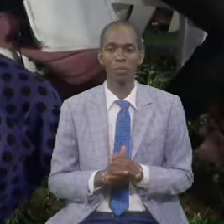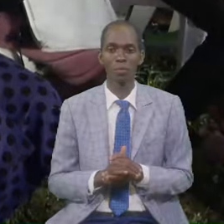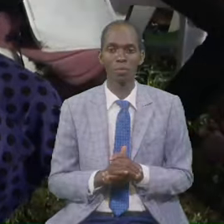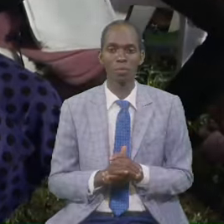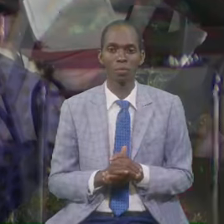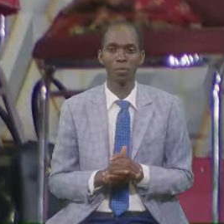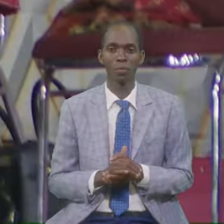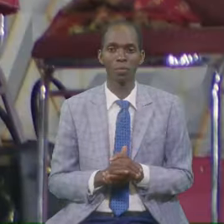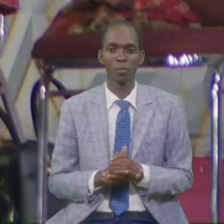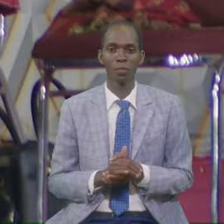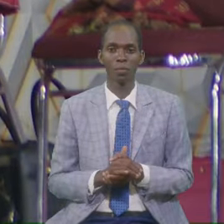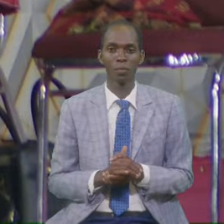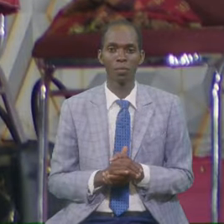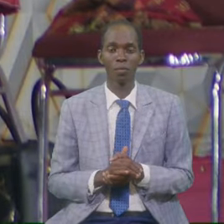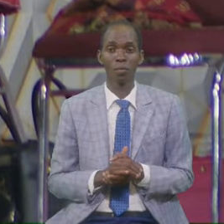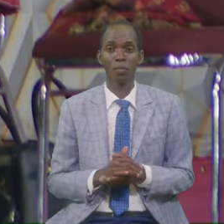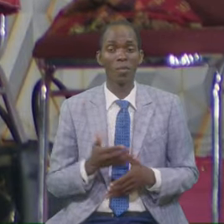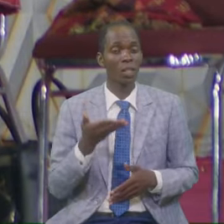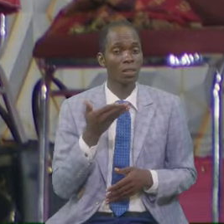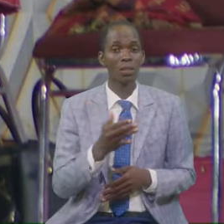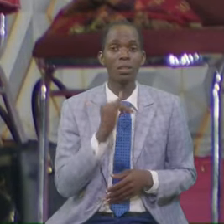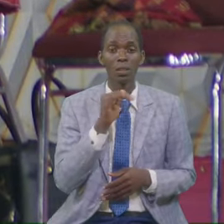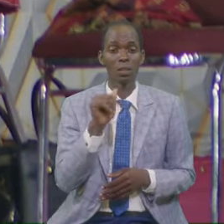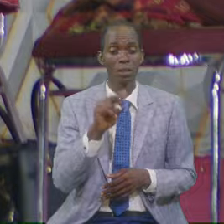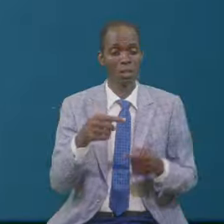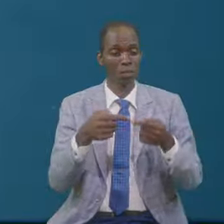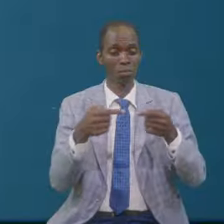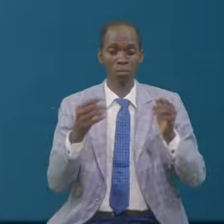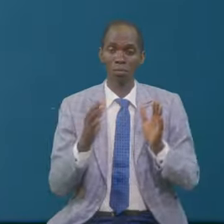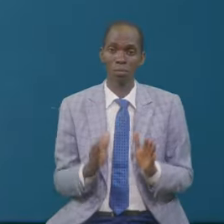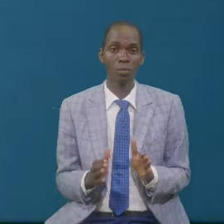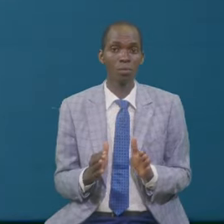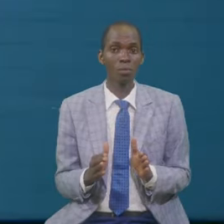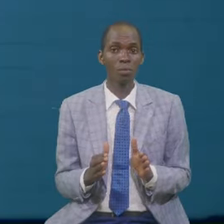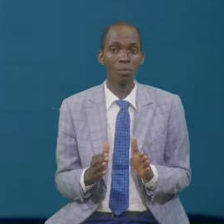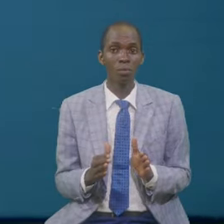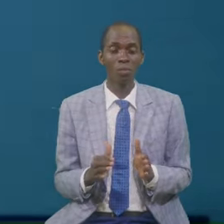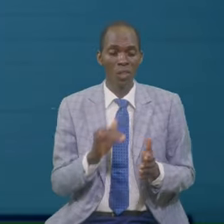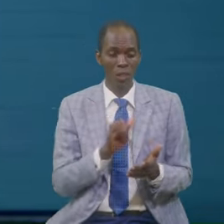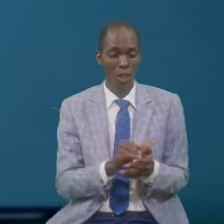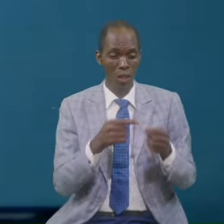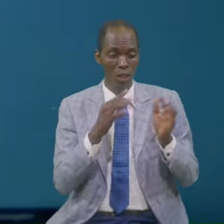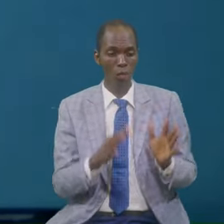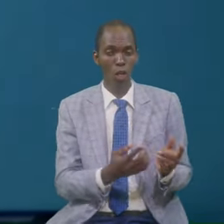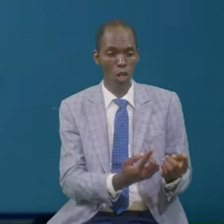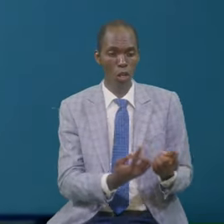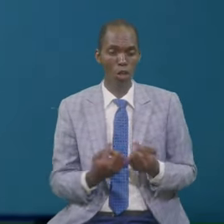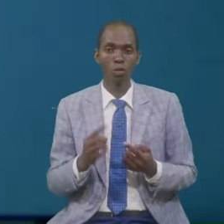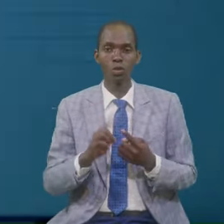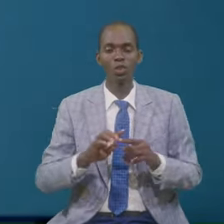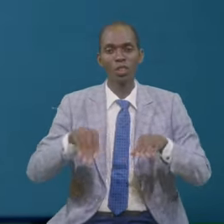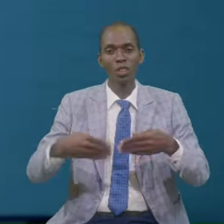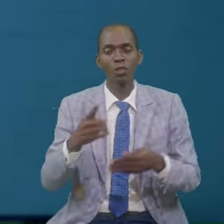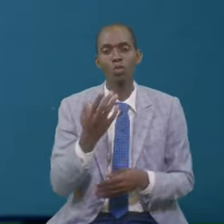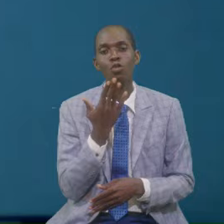వారు. There is an adversary. అవునండి, నిందమోపే అపవాది ఉన్నాడు. Comes to give his own chocolate to us. వాడు